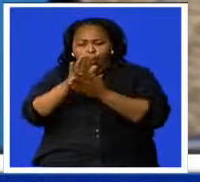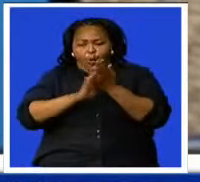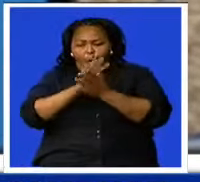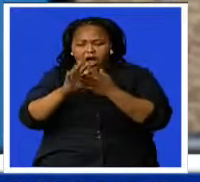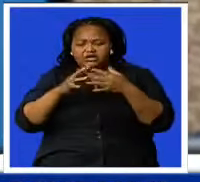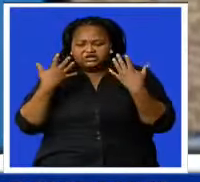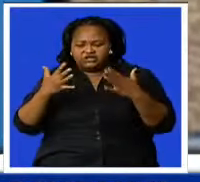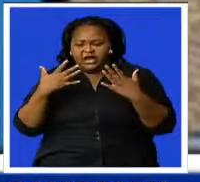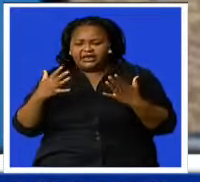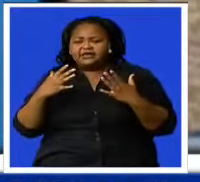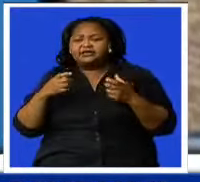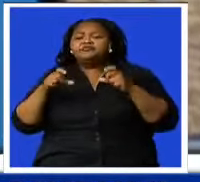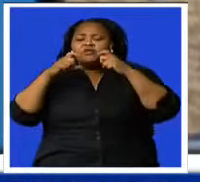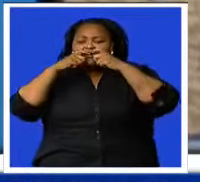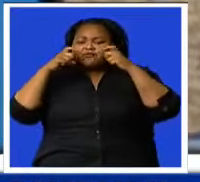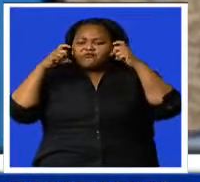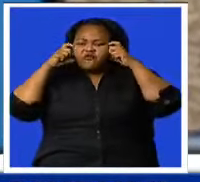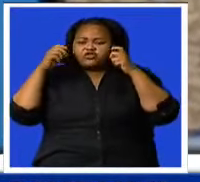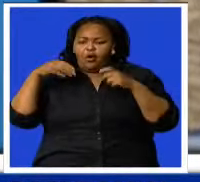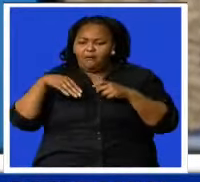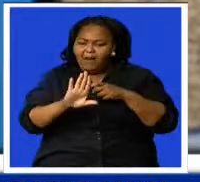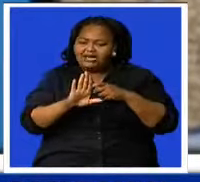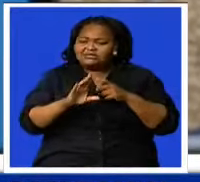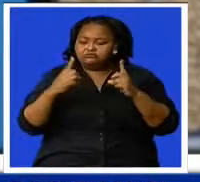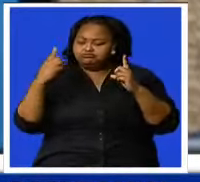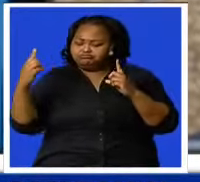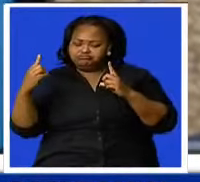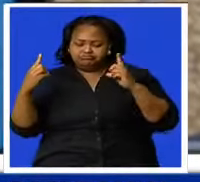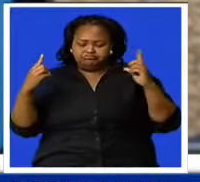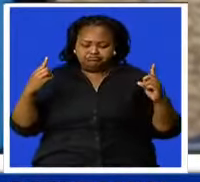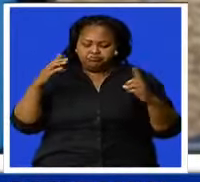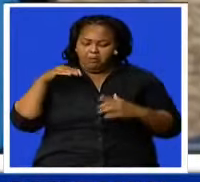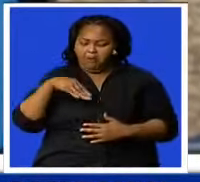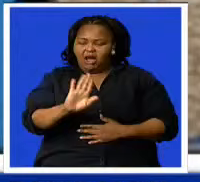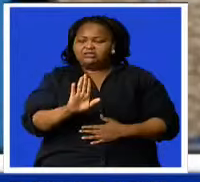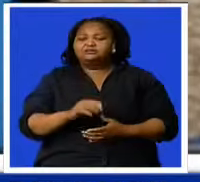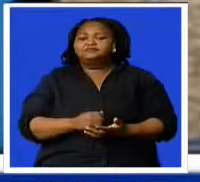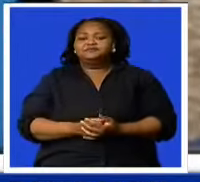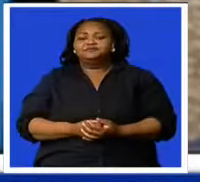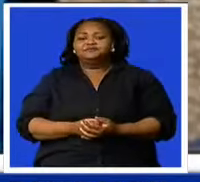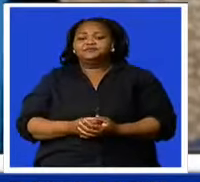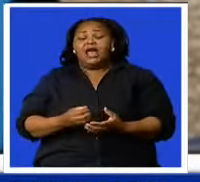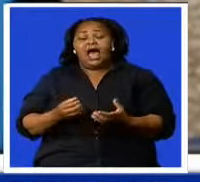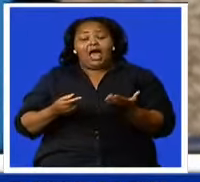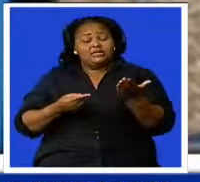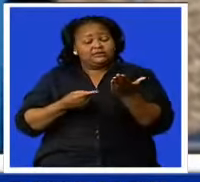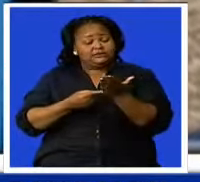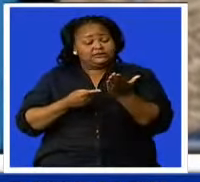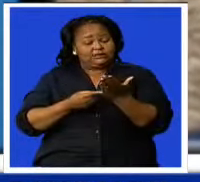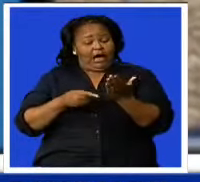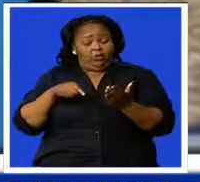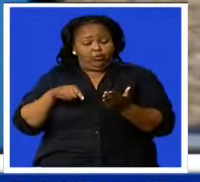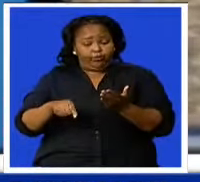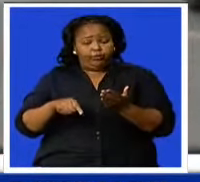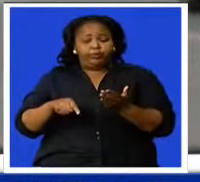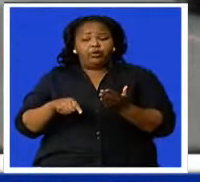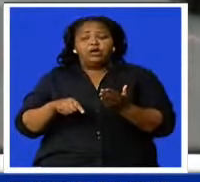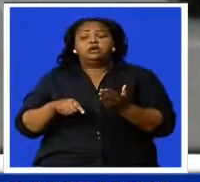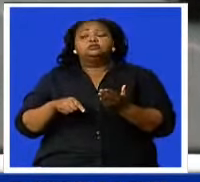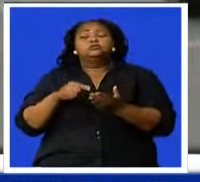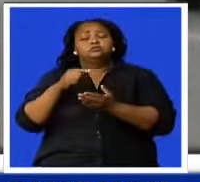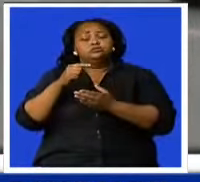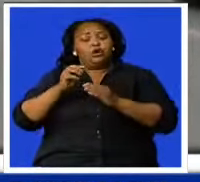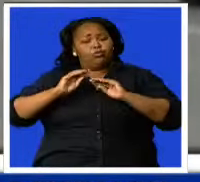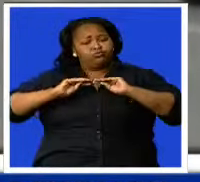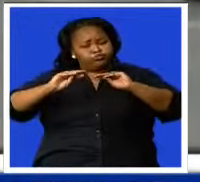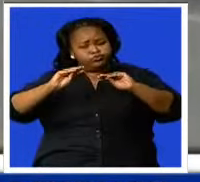ugcina umgamo emkhathini kwakhona lomunye. Nala madolobheni ke lasikhona khona namuhla sitokhuluma wena lo mlayelo.